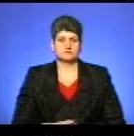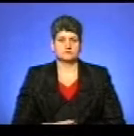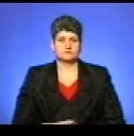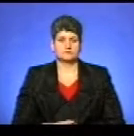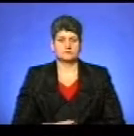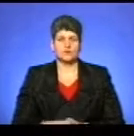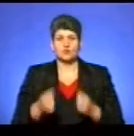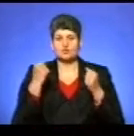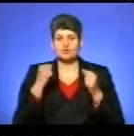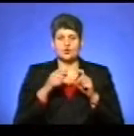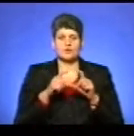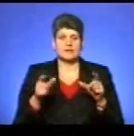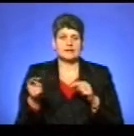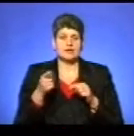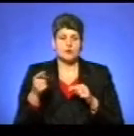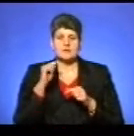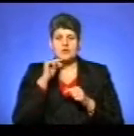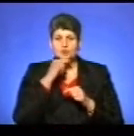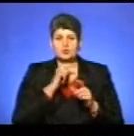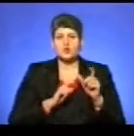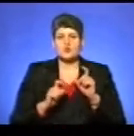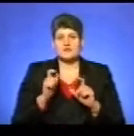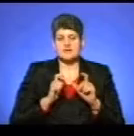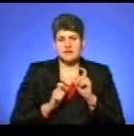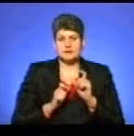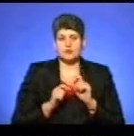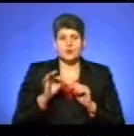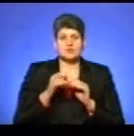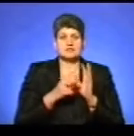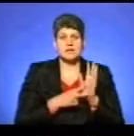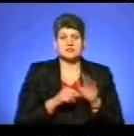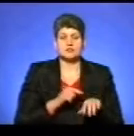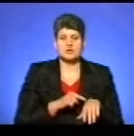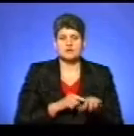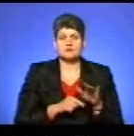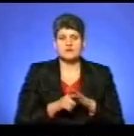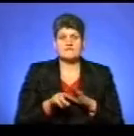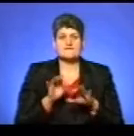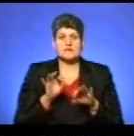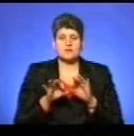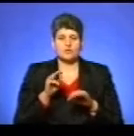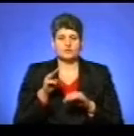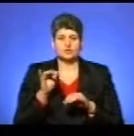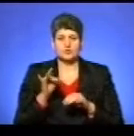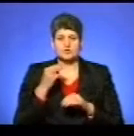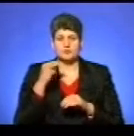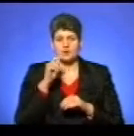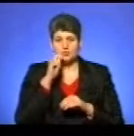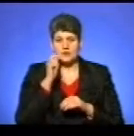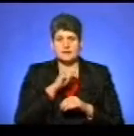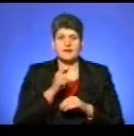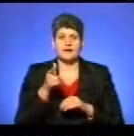У спорткомплексі Тернопільського економічного університету о 17-й годині розпочався відбірковий тур чемпіонату України з